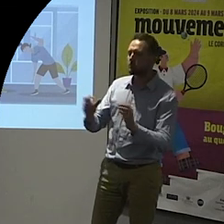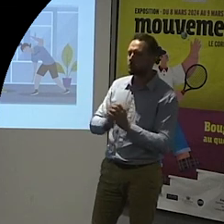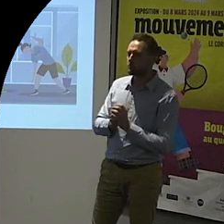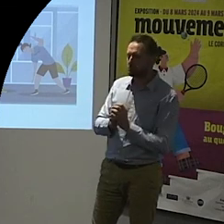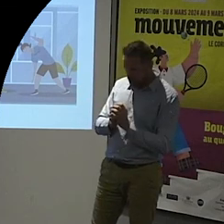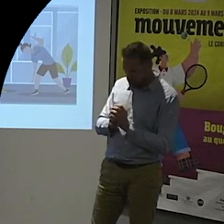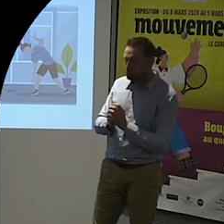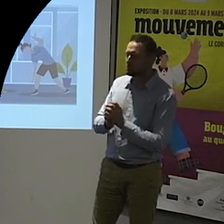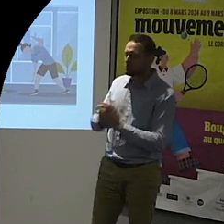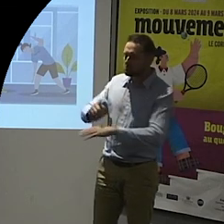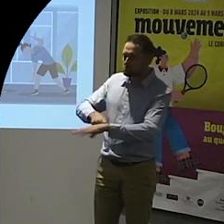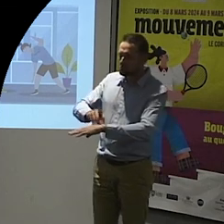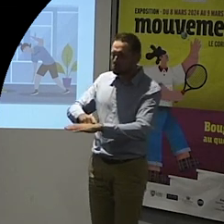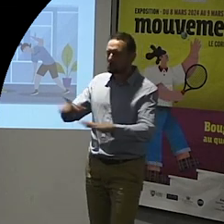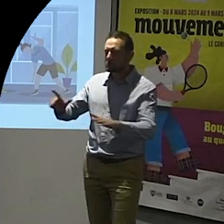après